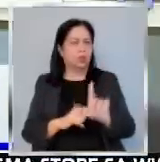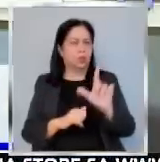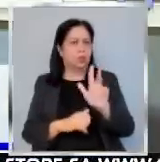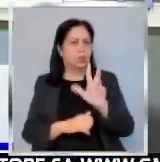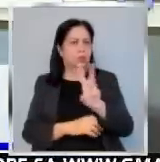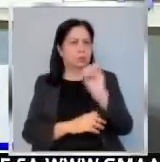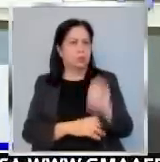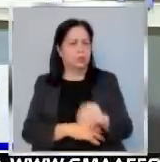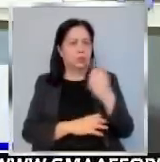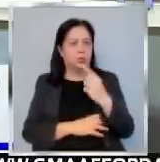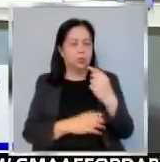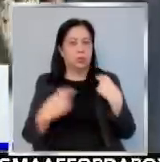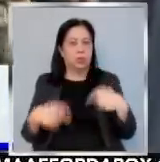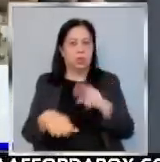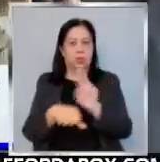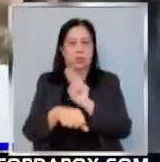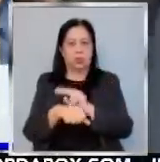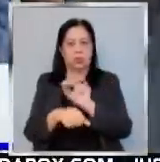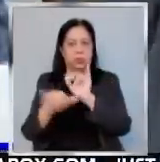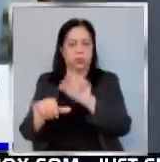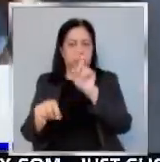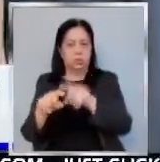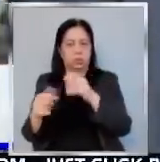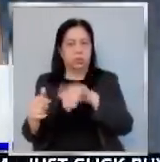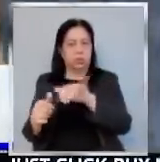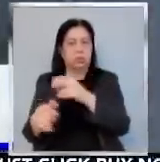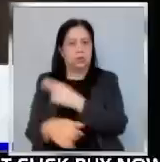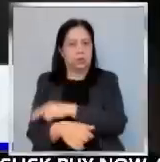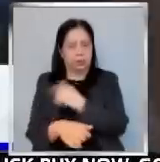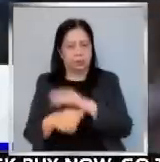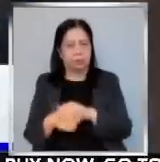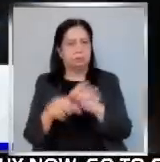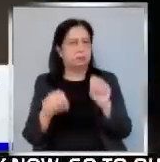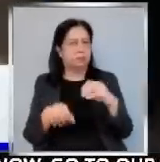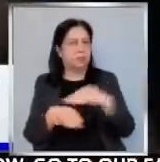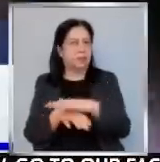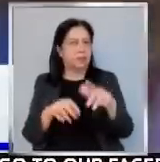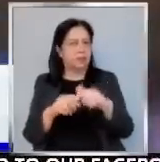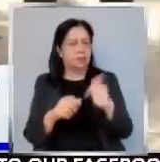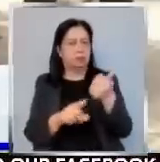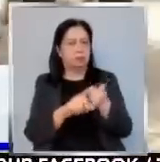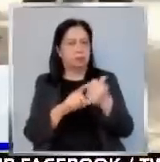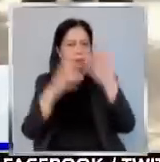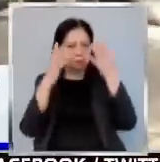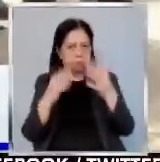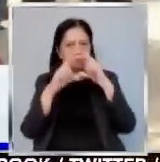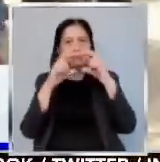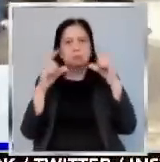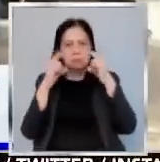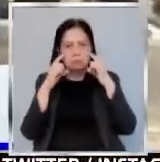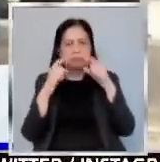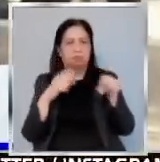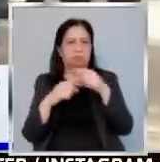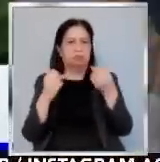36% ang healthcare utilization rate. Ayon sa DOH, posibleng epekto ng voluntaryong pagsusuot ng face mask ang pagdami